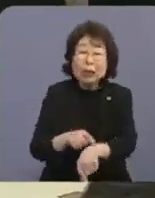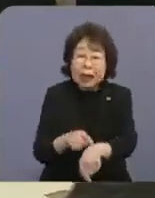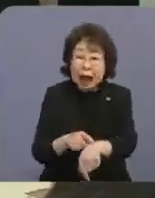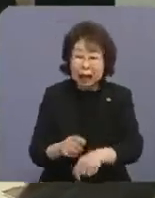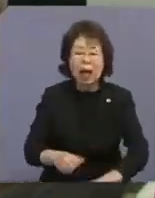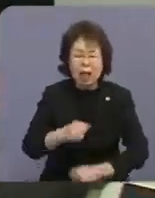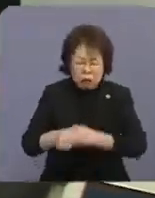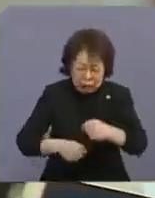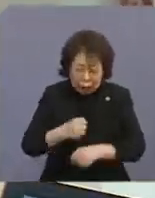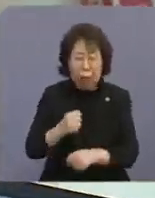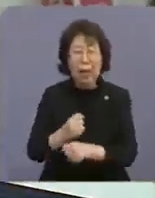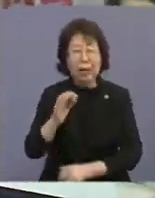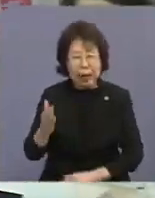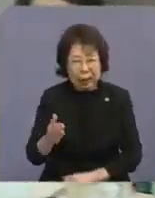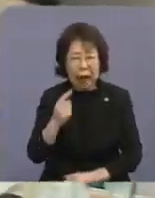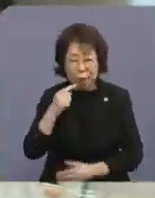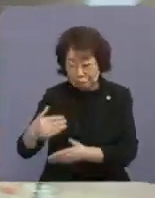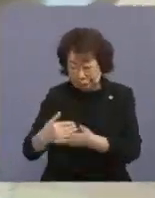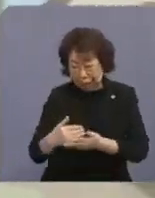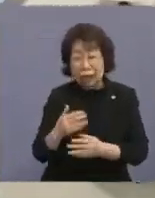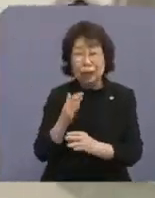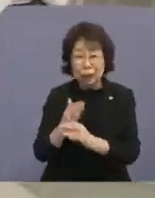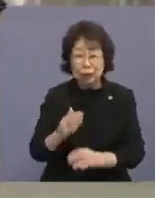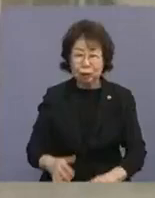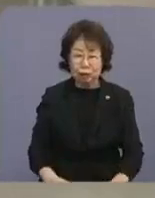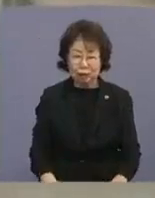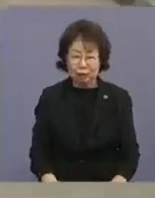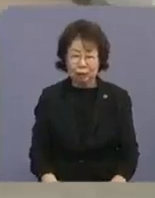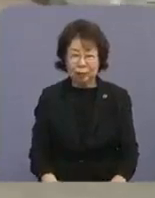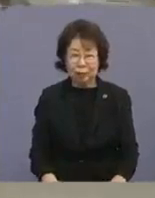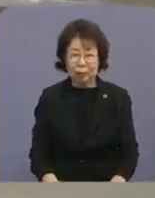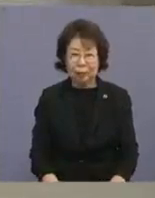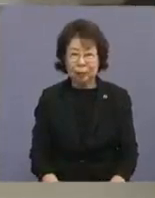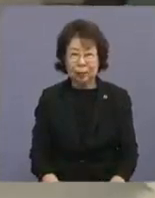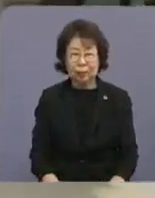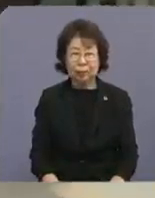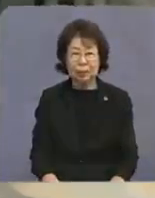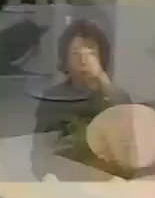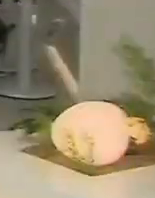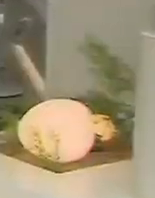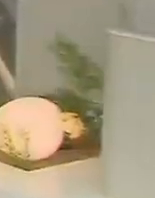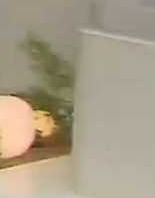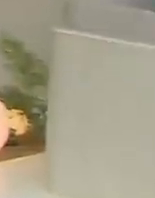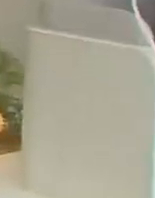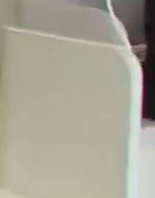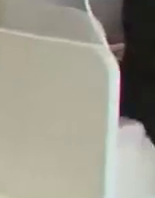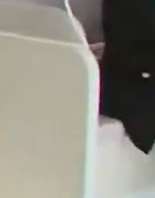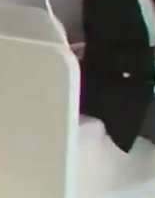자유롭게 해야 한다는 의견도 나오고 있습니다. KBS 뉴스 이상준입니다.